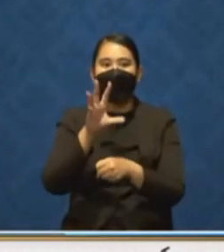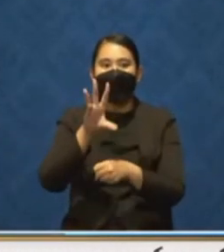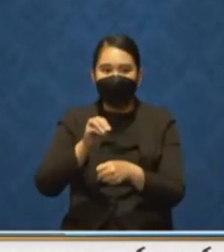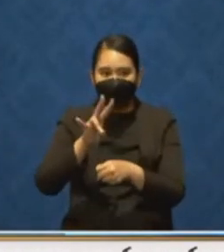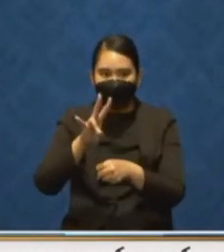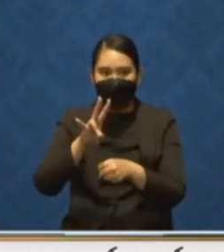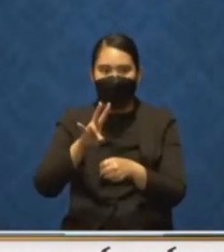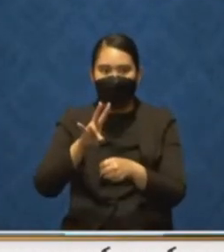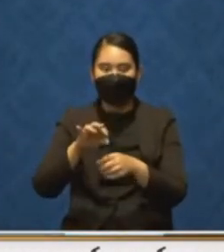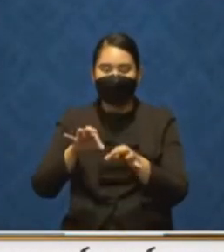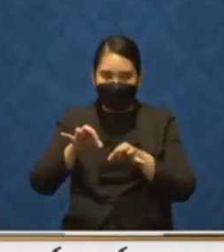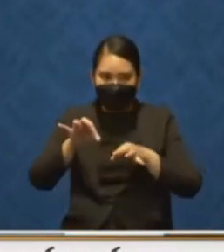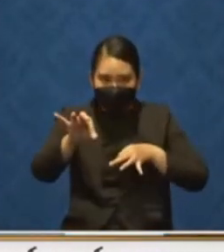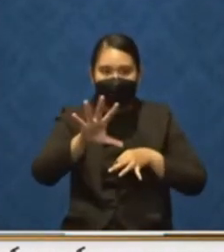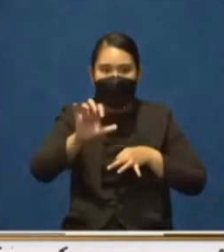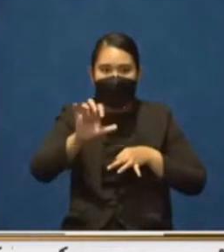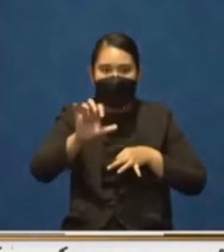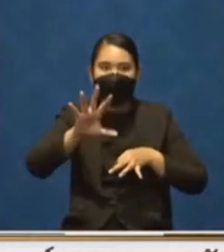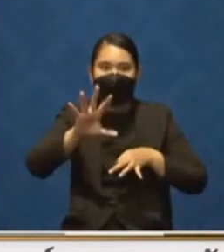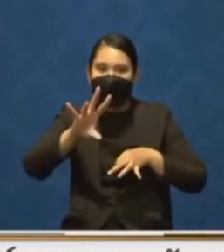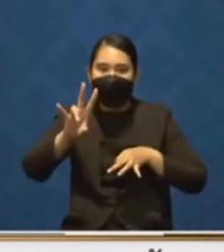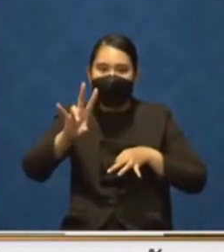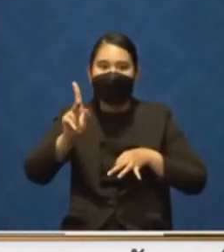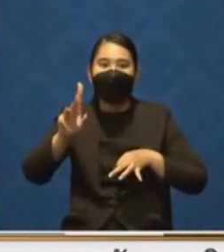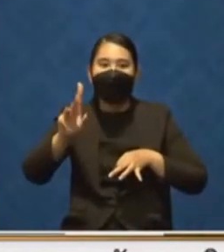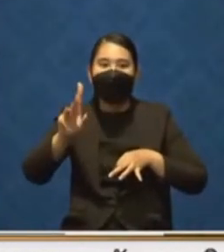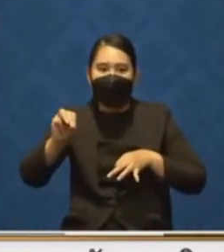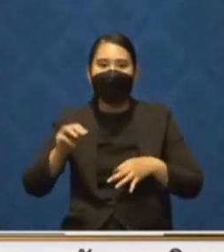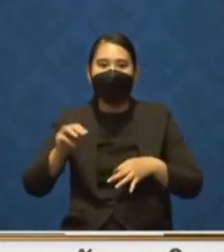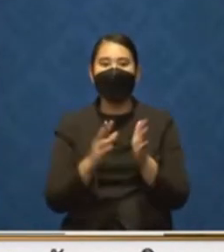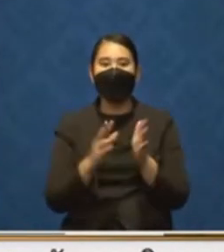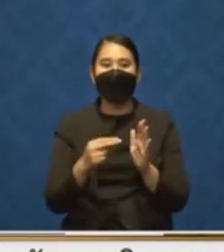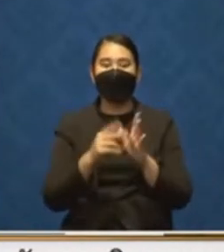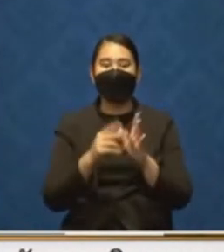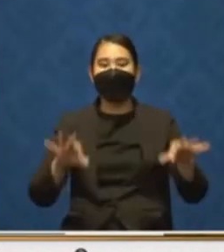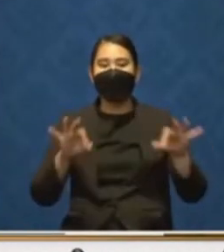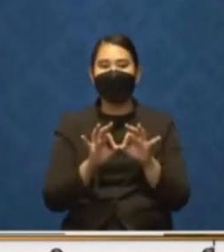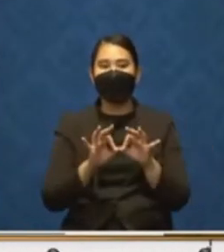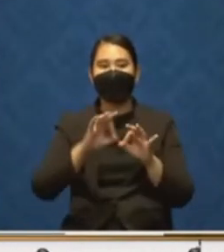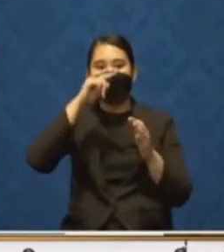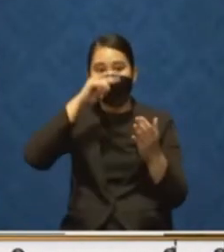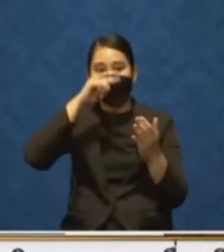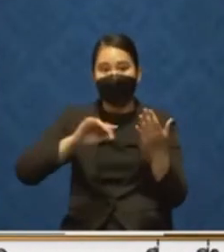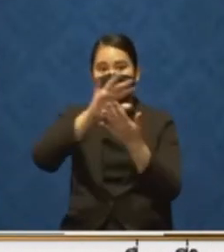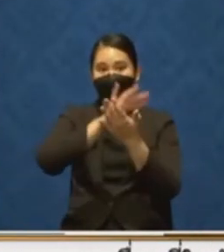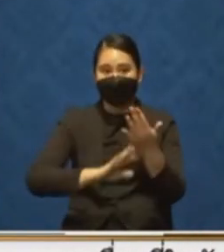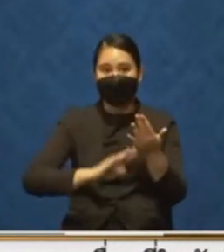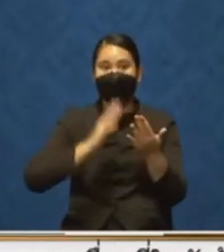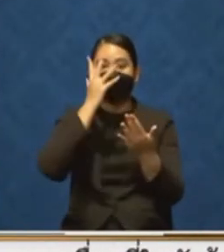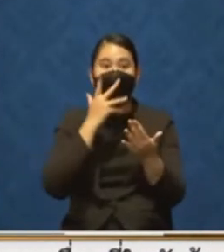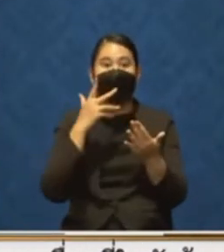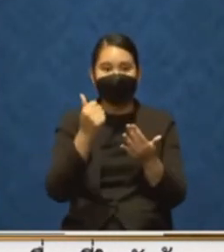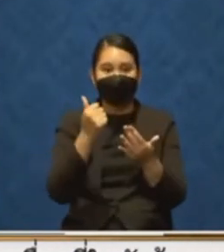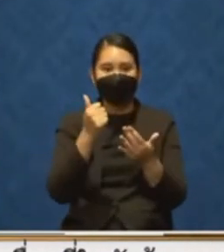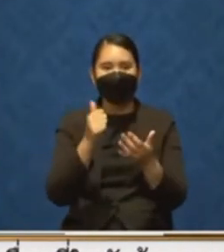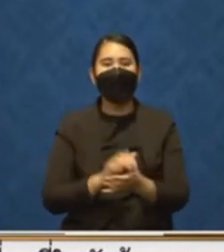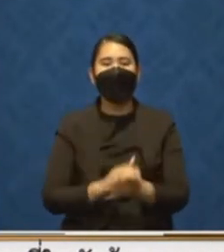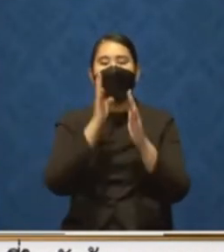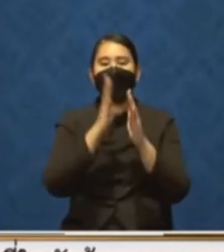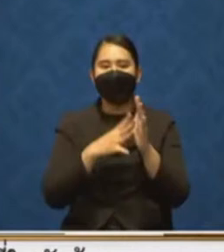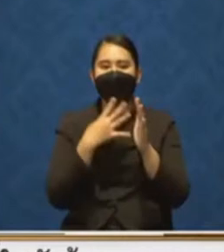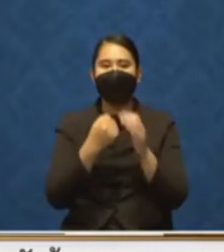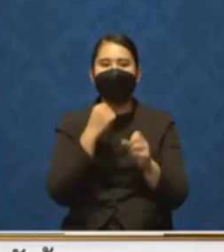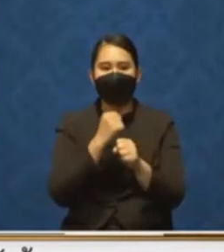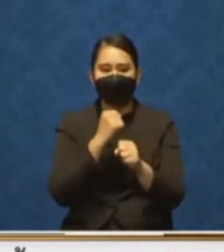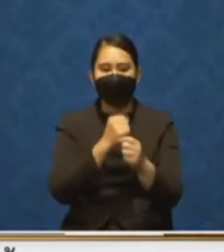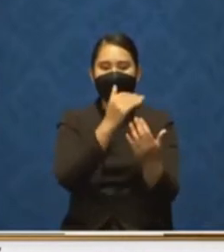กิโลเมตรเพื่อปรับสภาพให้เป็นบ้านเมืองสวยปลอดภัยและทำงานอยู่ปรับภาพรับไม่ได้เธอต้าชาวโลกด้วยมันก็มีแผนงานอย่างนี้